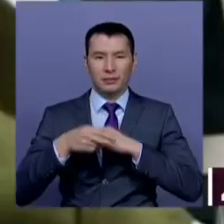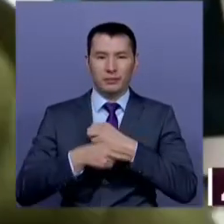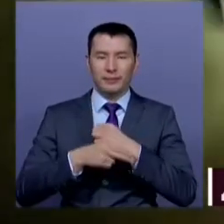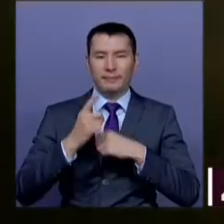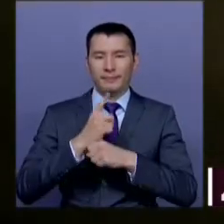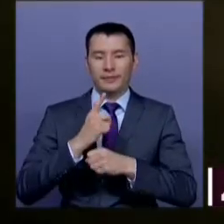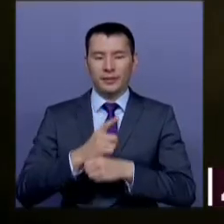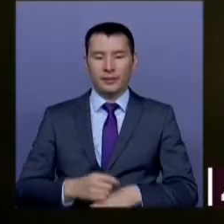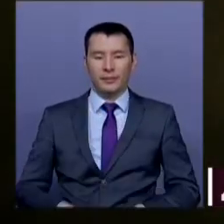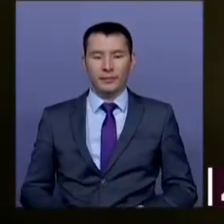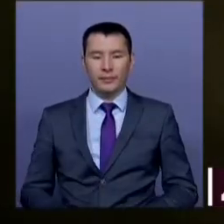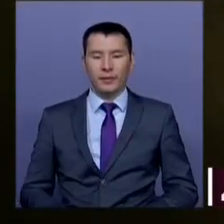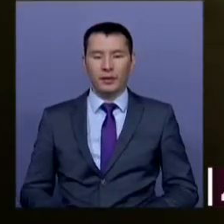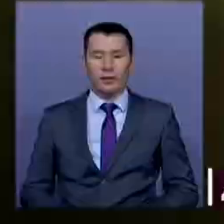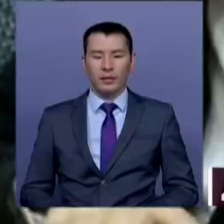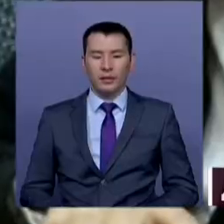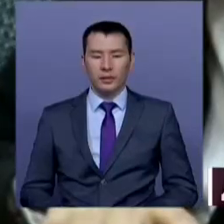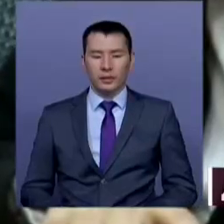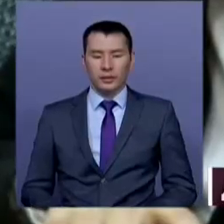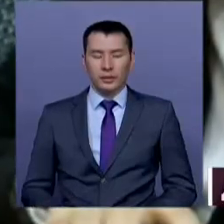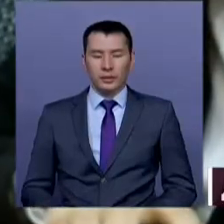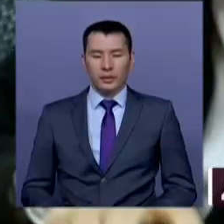тестирования составит 4 часа.